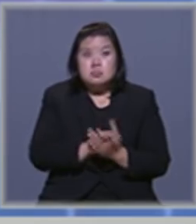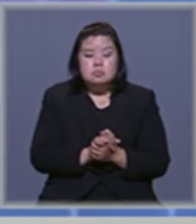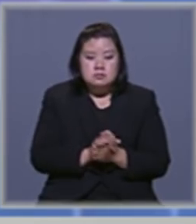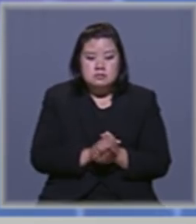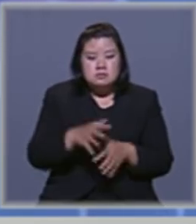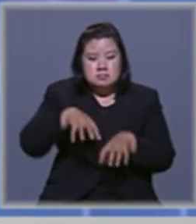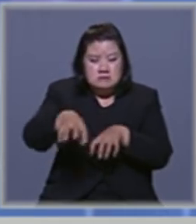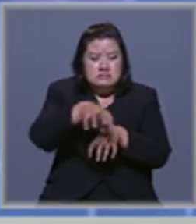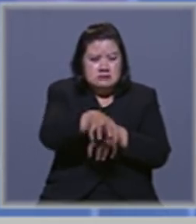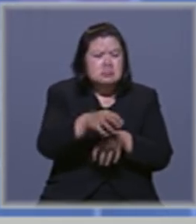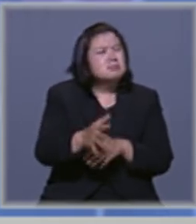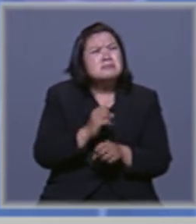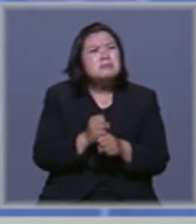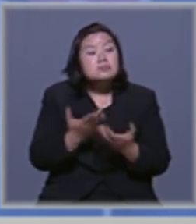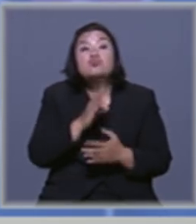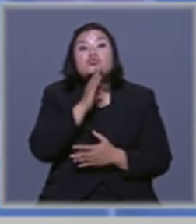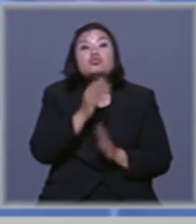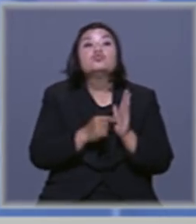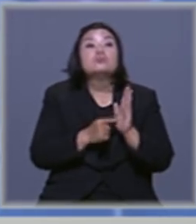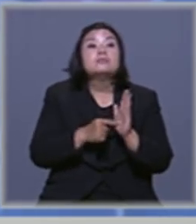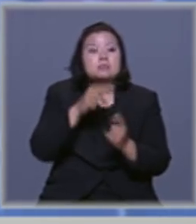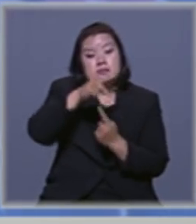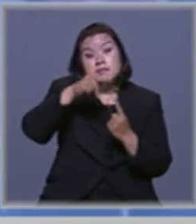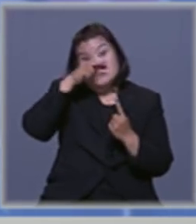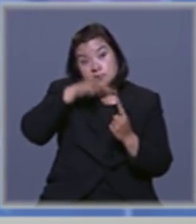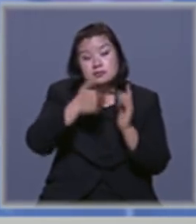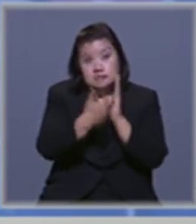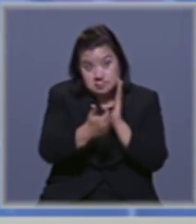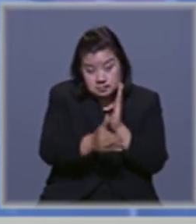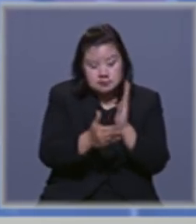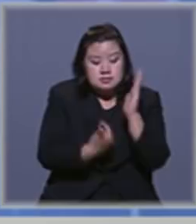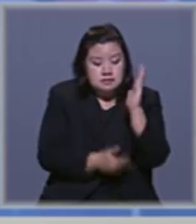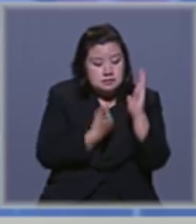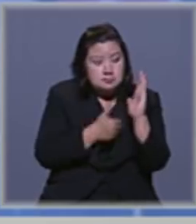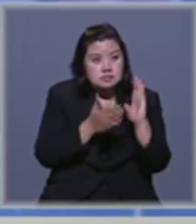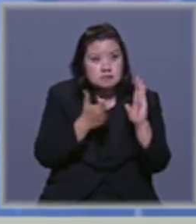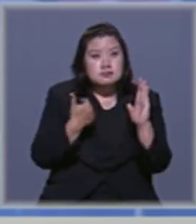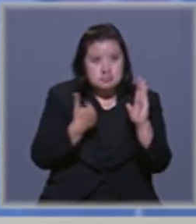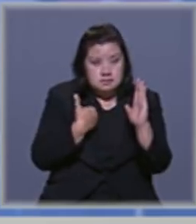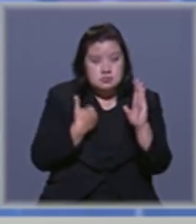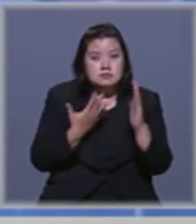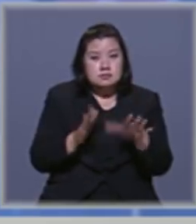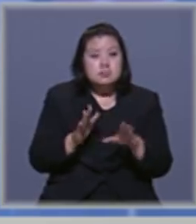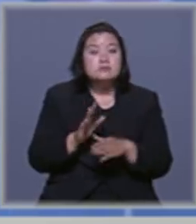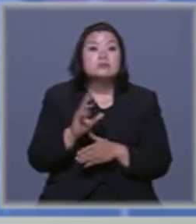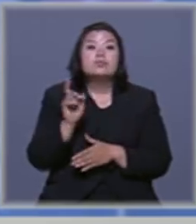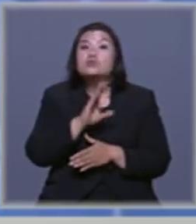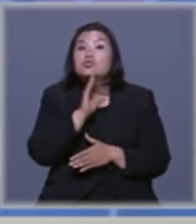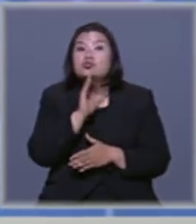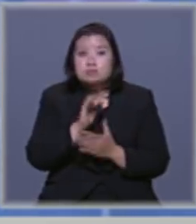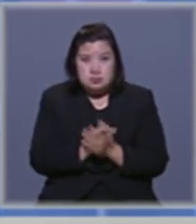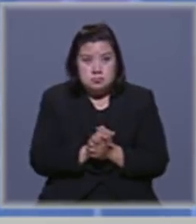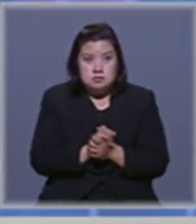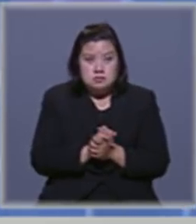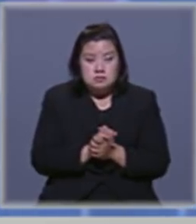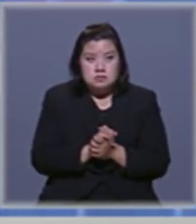ไงสมมตินะสมมติคุณมีพรรคเพื่อไทยอยู่ในภาคอีสานกับภาคอื่นๆแล้วสมมติเนี่ยคุณมีอีกพรรคหนึ่งอยู่ทาง